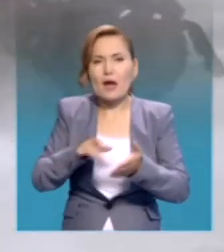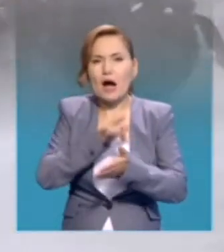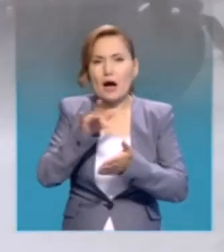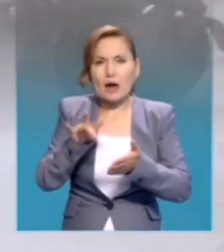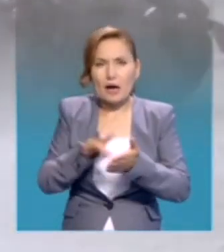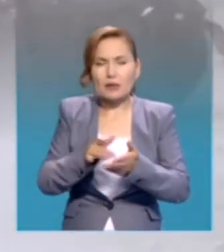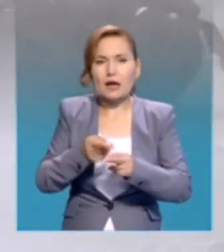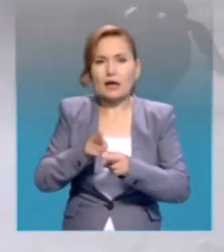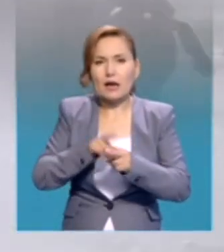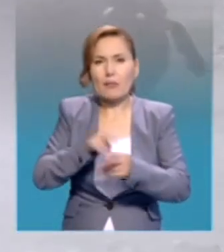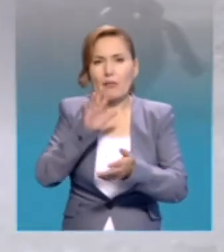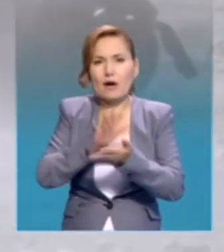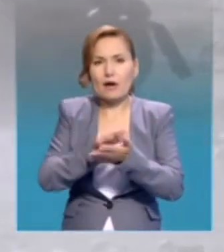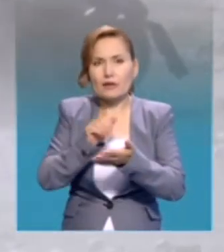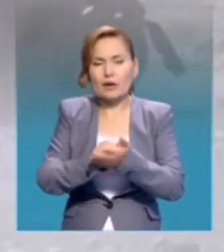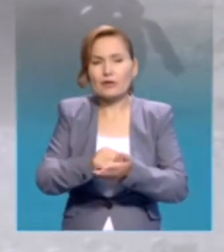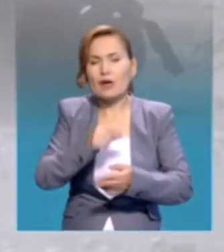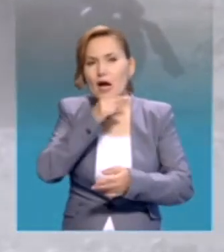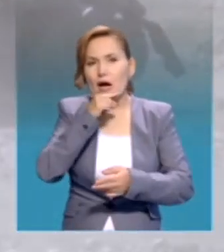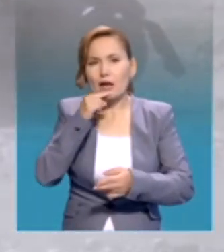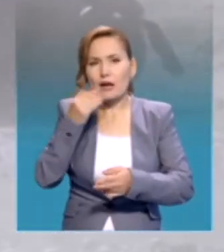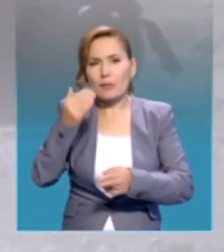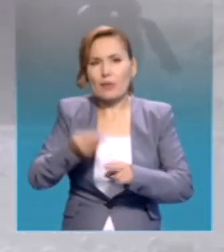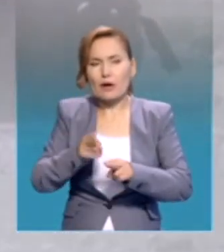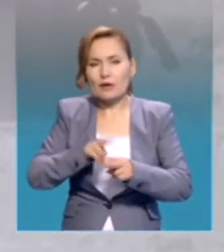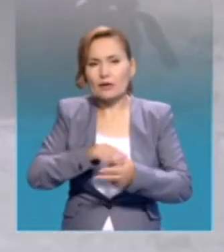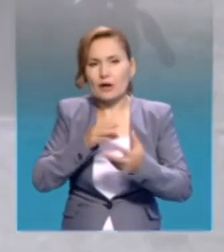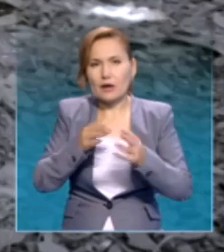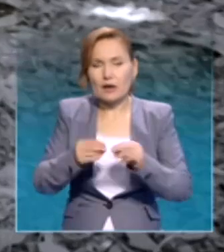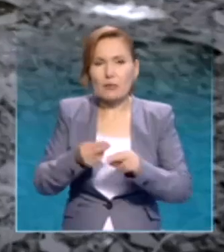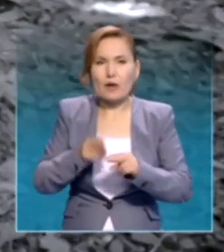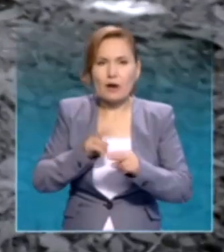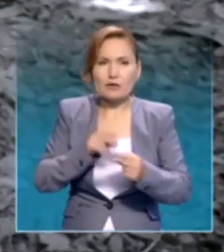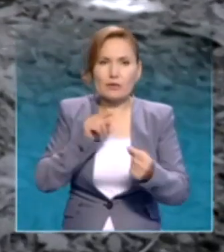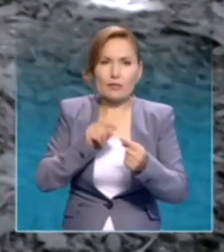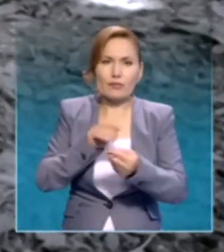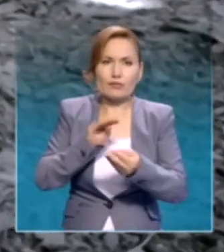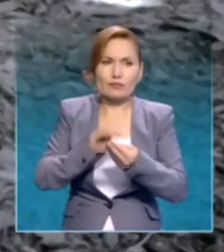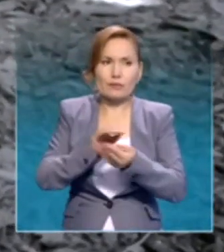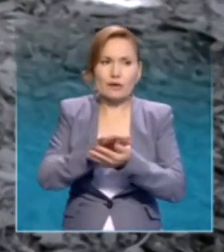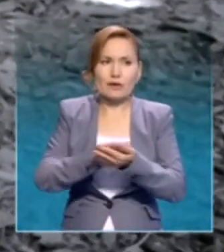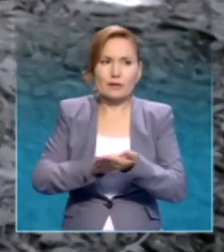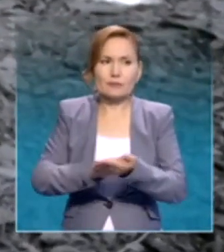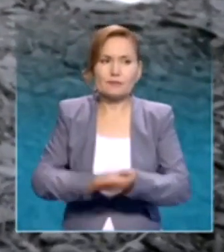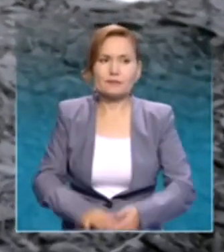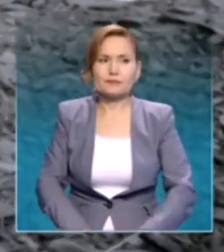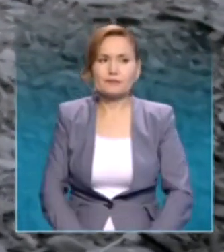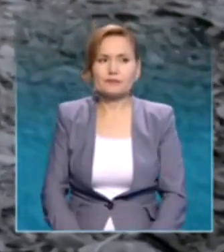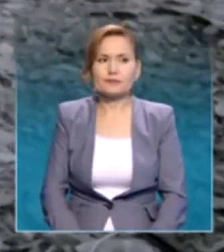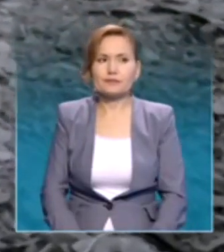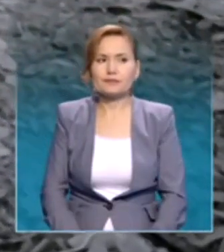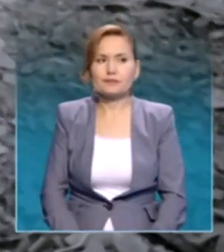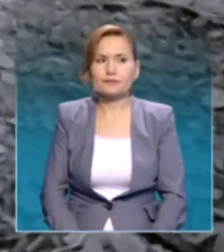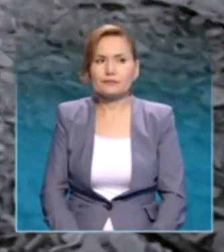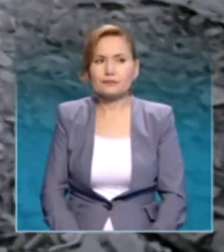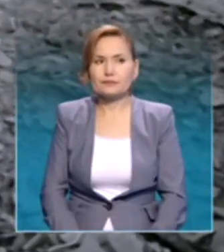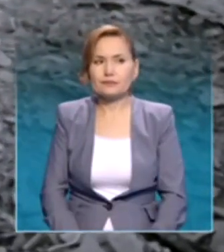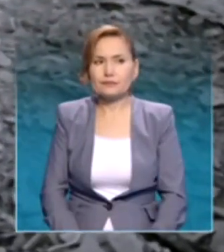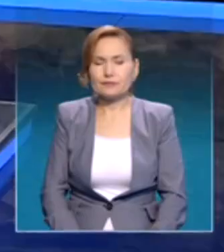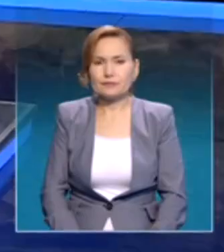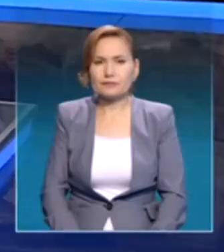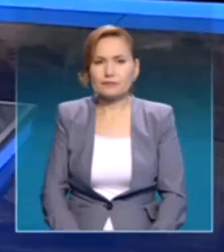жай кетпей, Ресейдің адам күші мен ресурстарын сарқып, қауіпсіз позицияларды иеленуге әрекеттеніп жатыр.